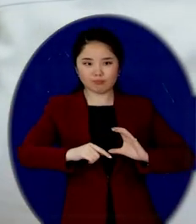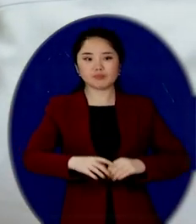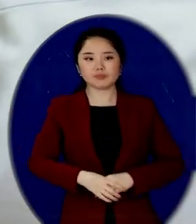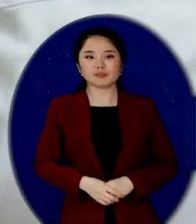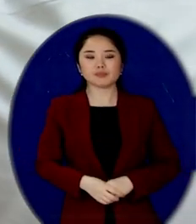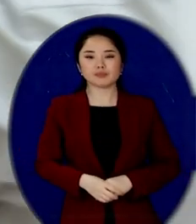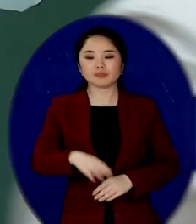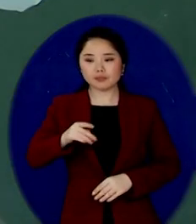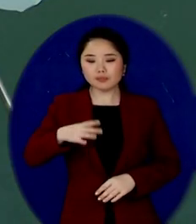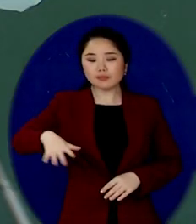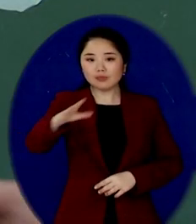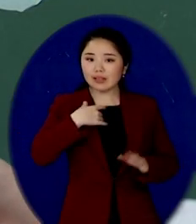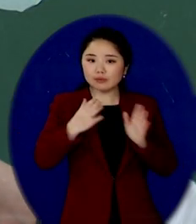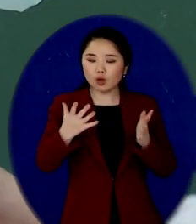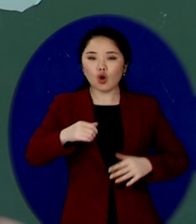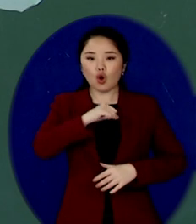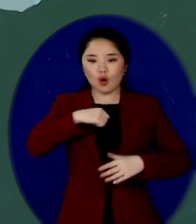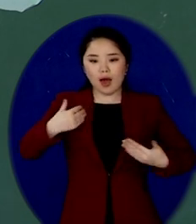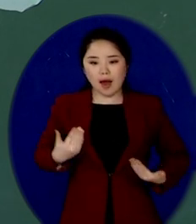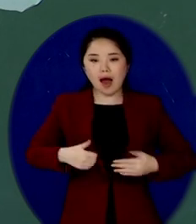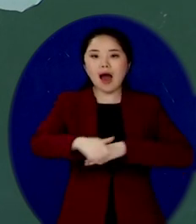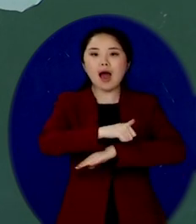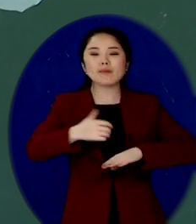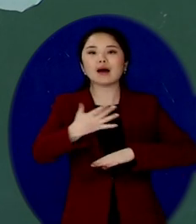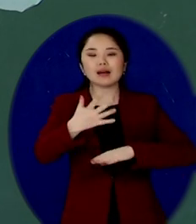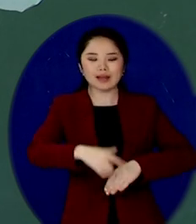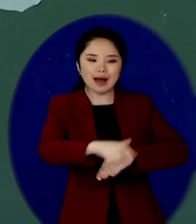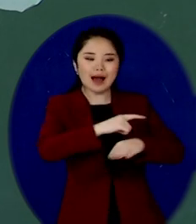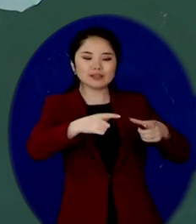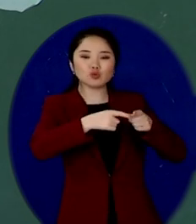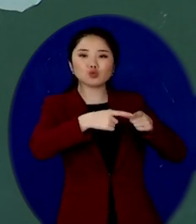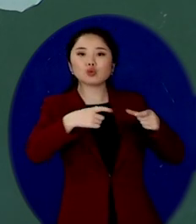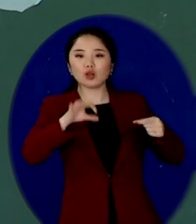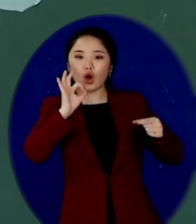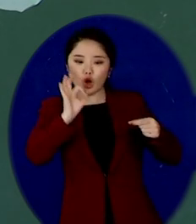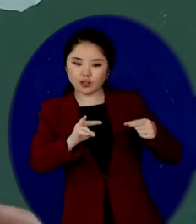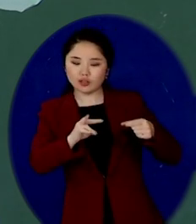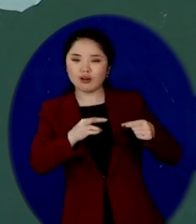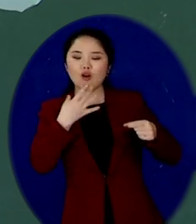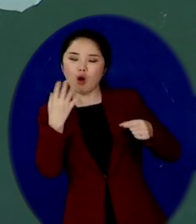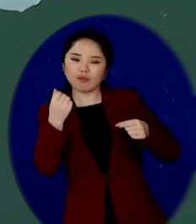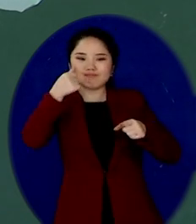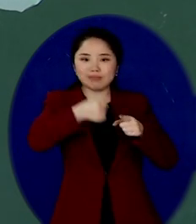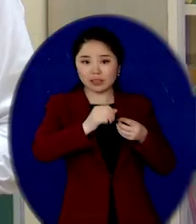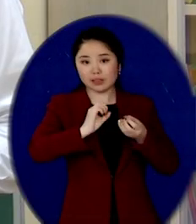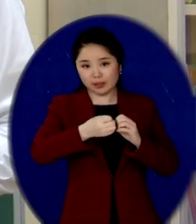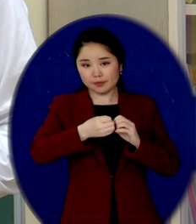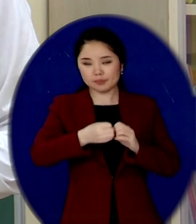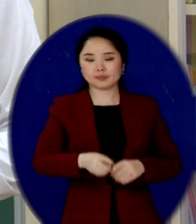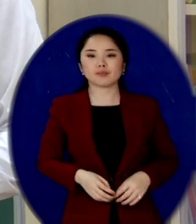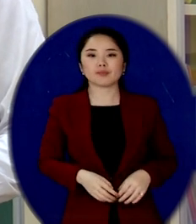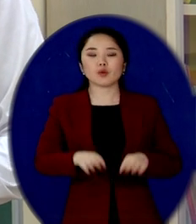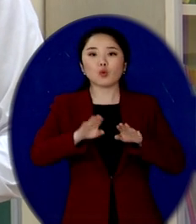Тэгвэл бүгдээрээ өөрийнхөө аймгийг газрын зураг дээрээс олж тэмдэглэсэн байх гэж багш нь найдаж байна.